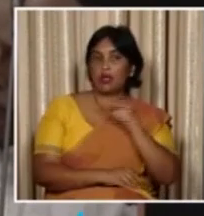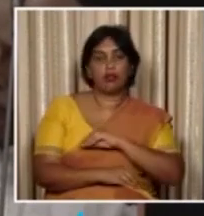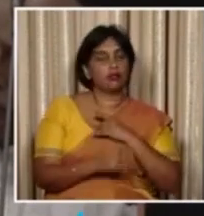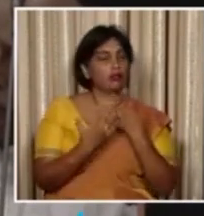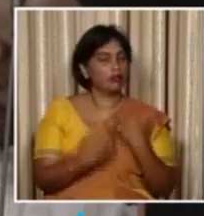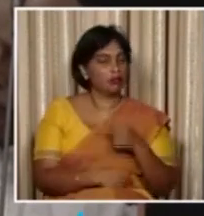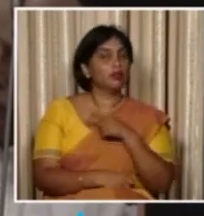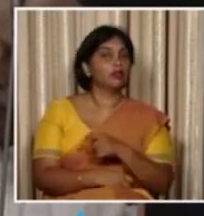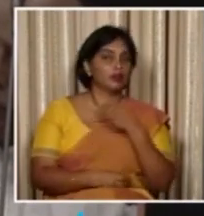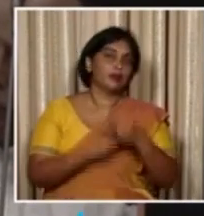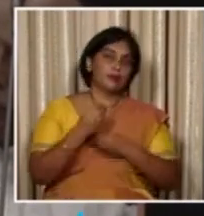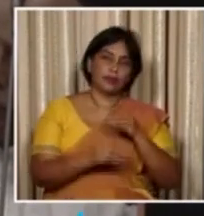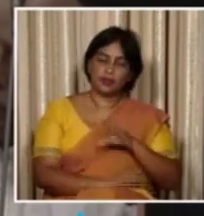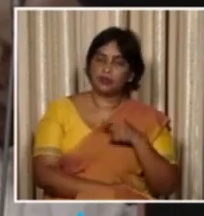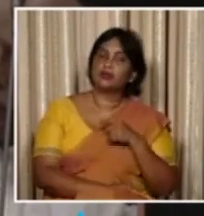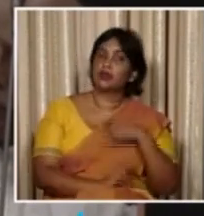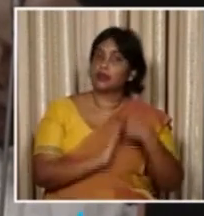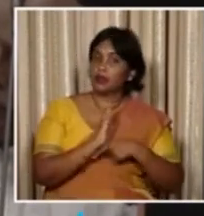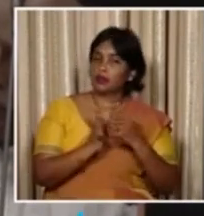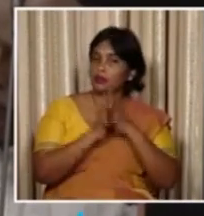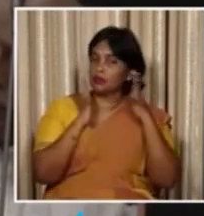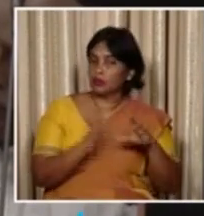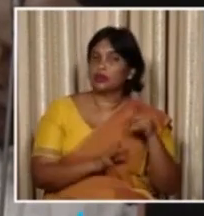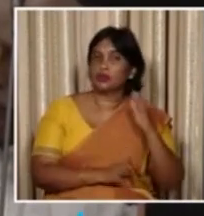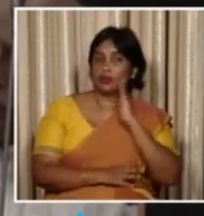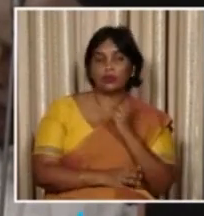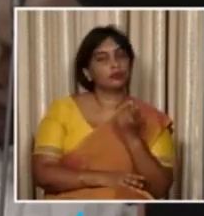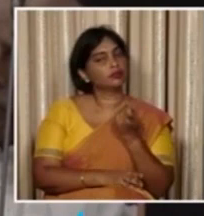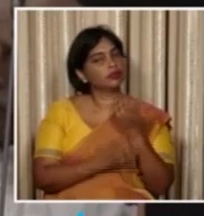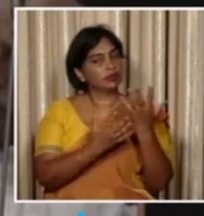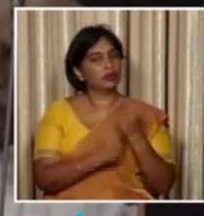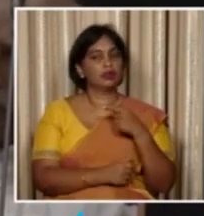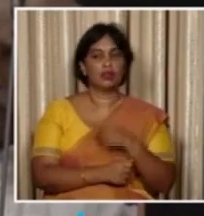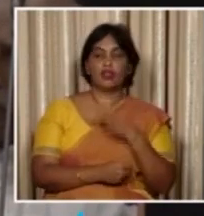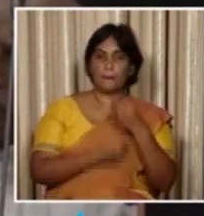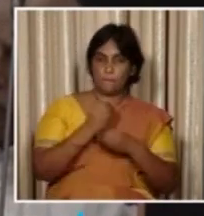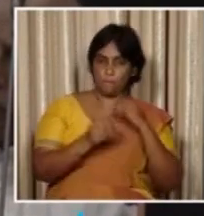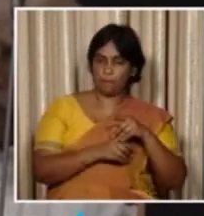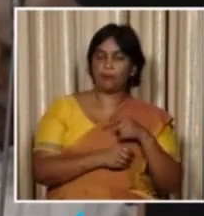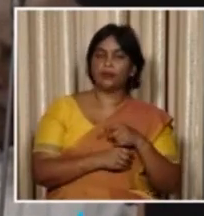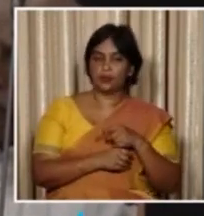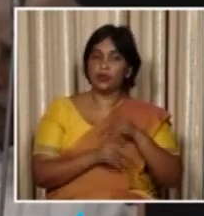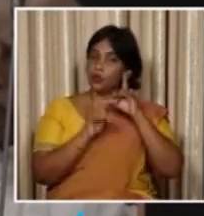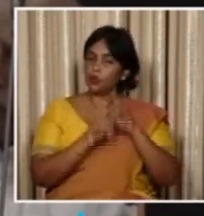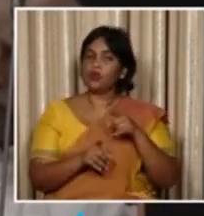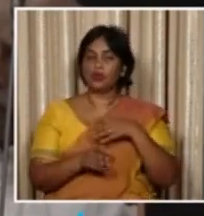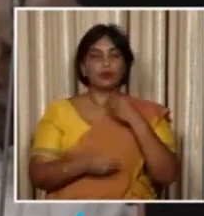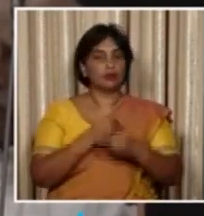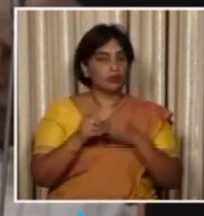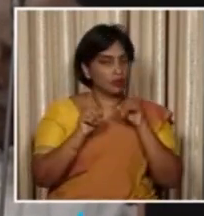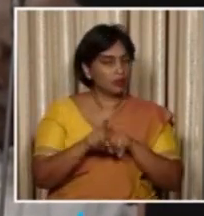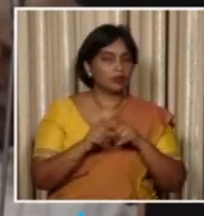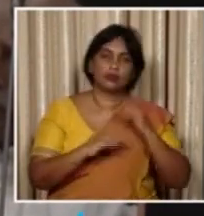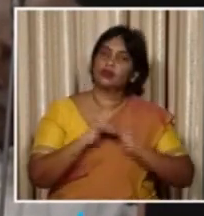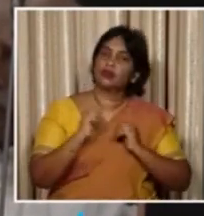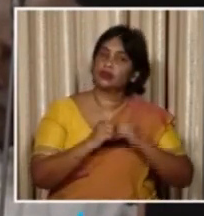ලැබුණේ එම ව්‍යාපාරවලින්. රටට විශාල වශයෙන් විදේශ විදුලි ලැබුණේ එම ව්‍යාපාරවලින්. එම නිසා වාණිජ වශයෙන්